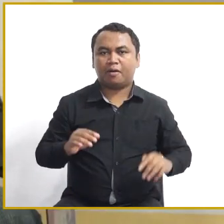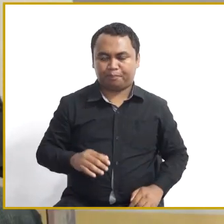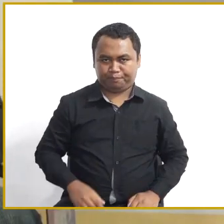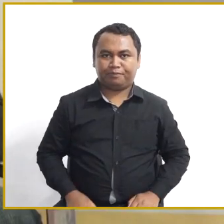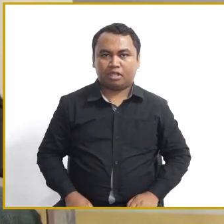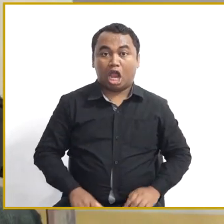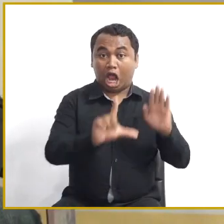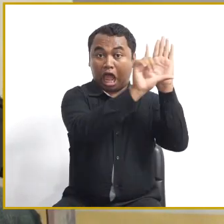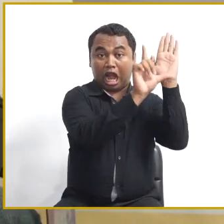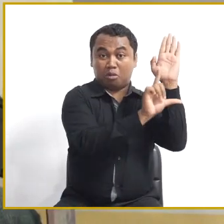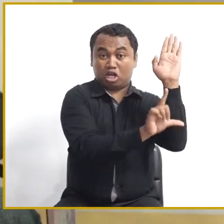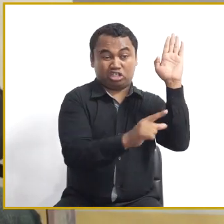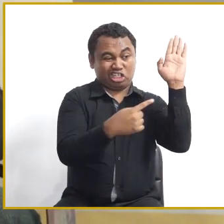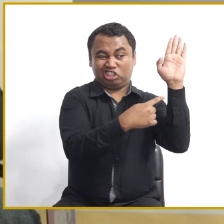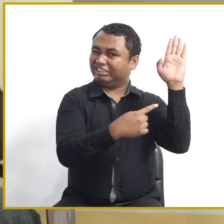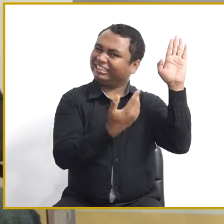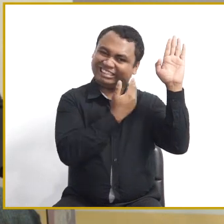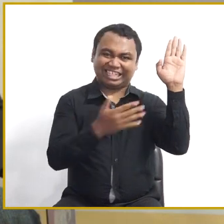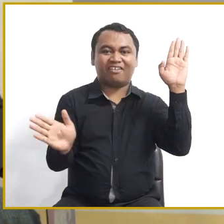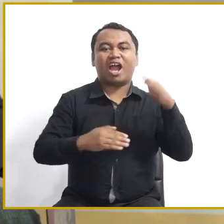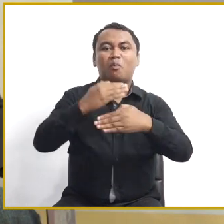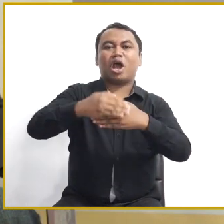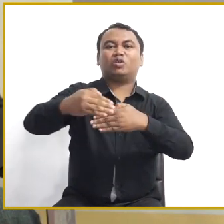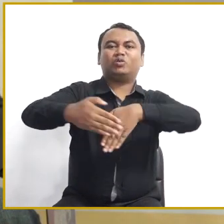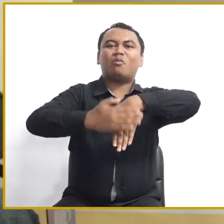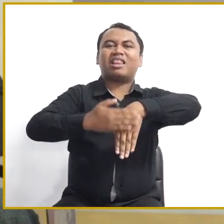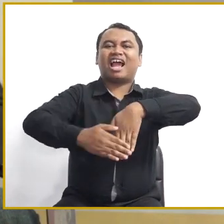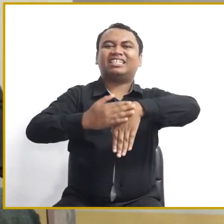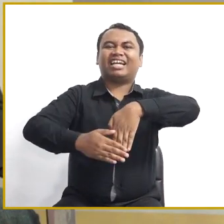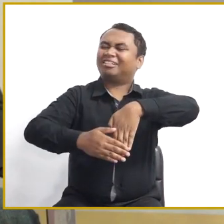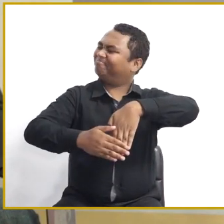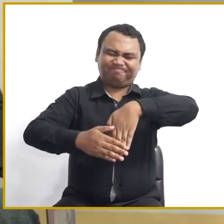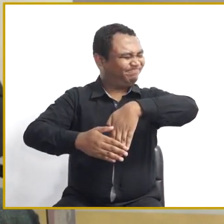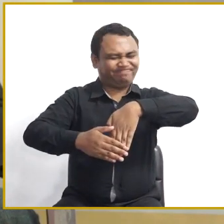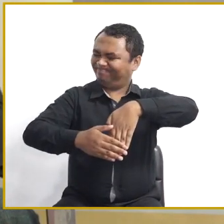ankehitriny a dia tsy hahafahana mampandroso amin'ny Madagasikara mihitsy io aloha ny